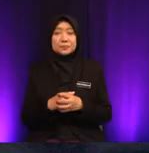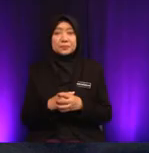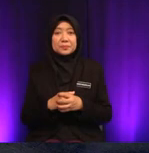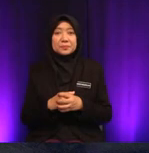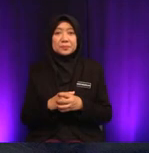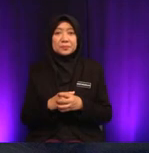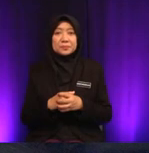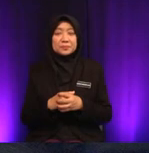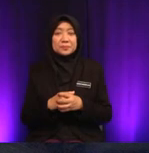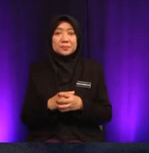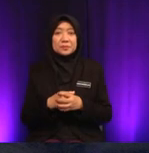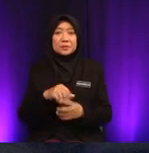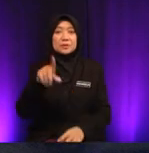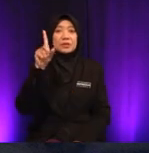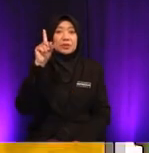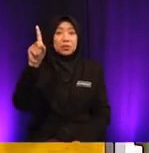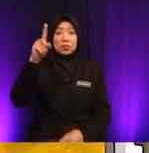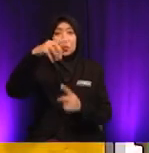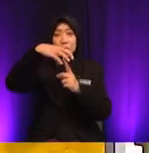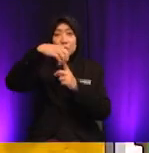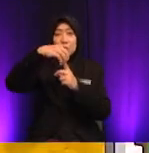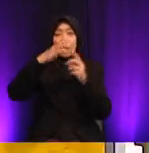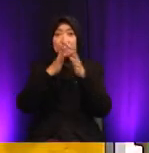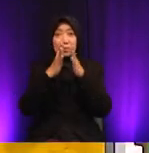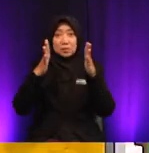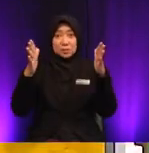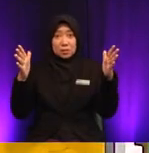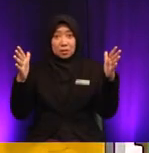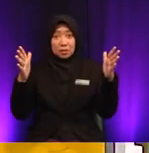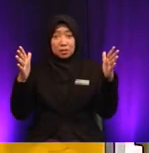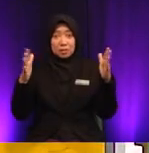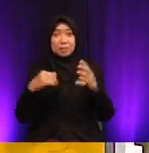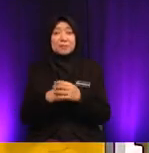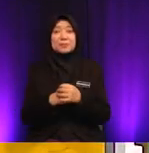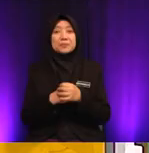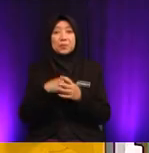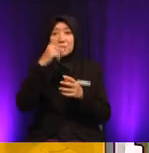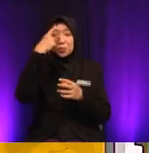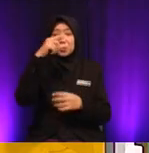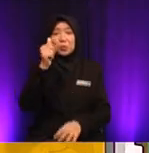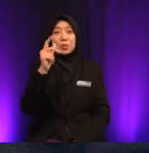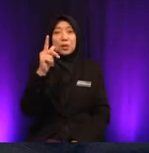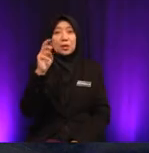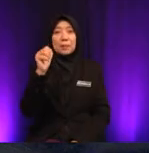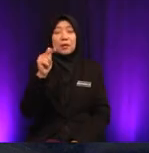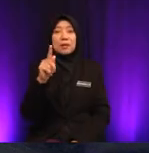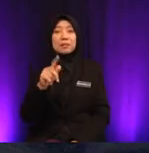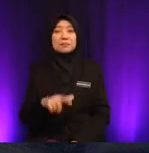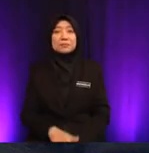kita bagi 1 biji yang besar yang besar satu ganjaran untuk aku mati